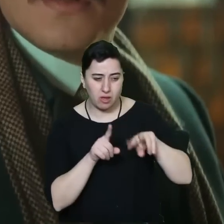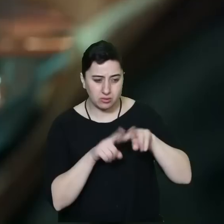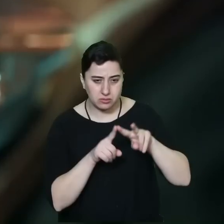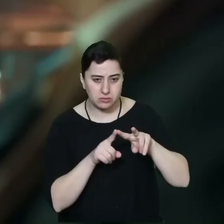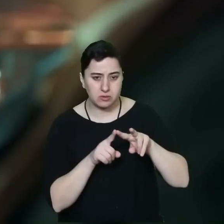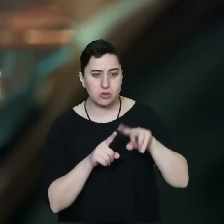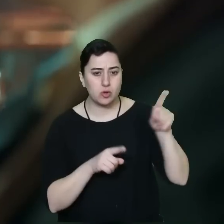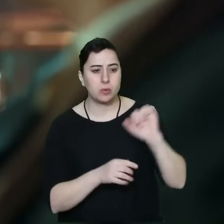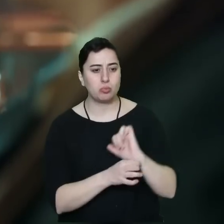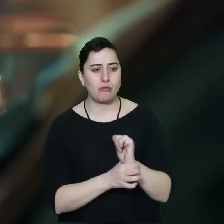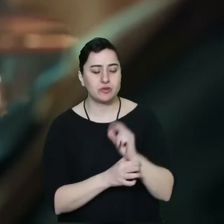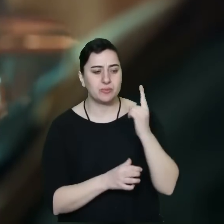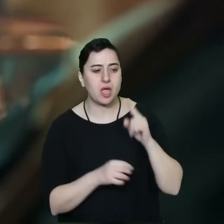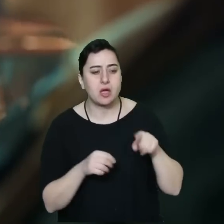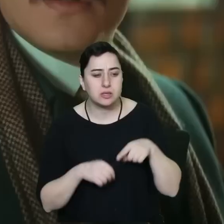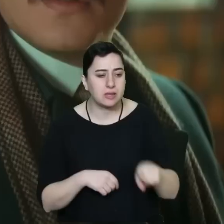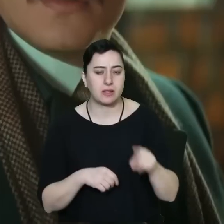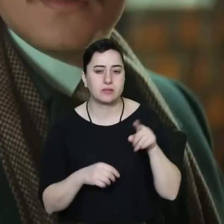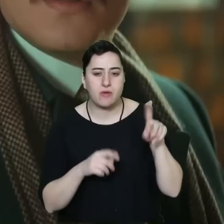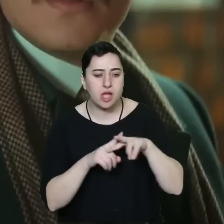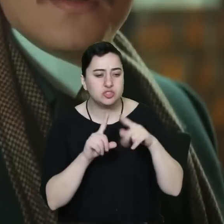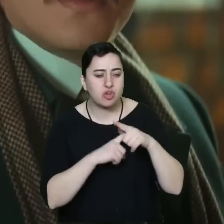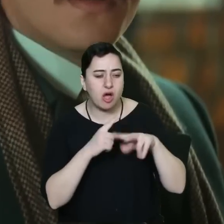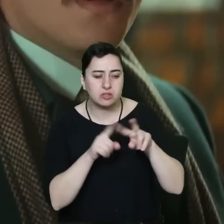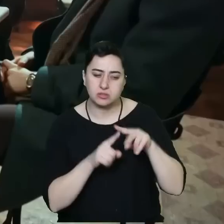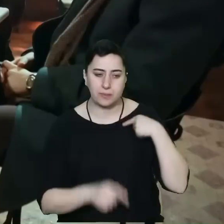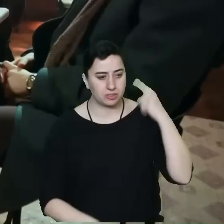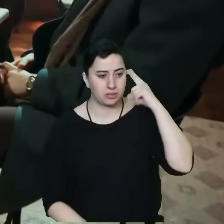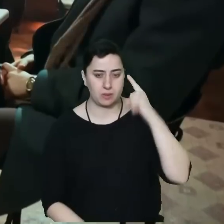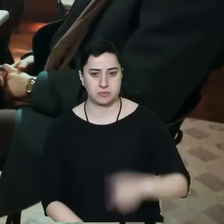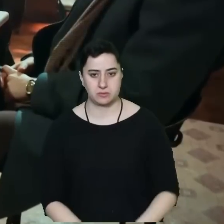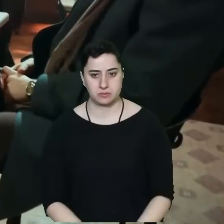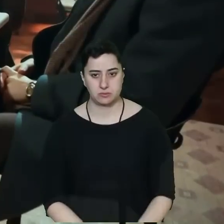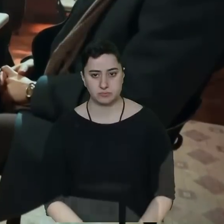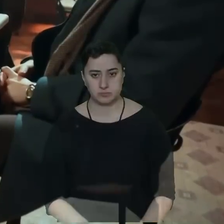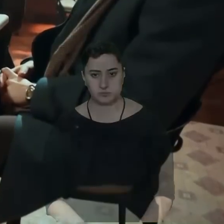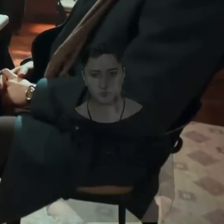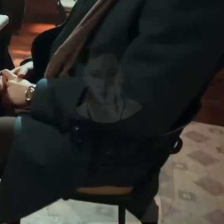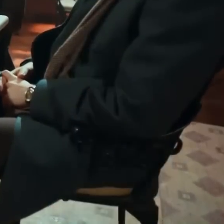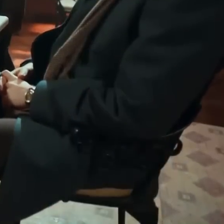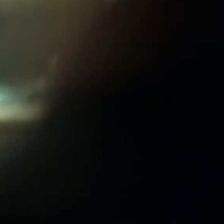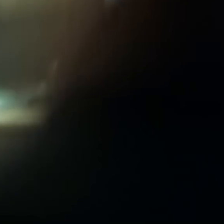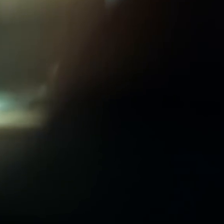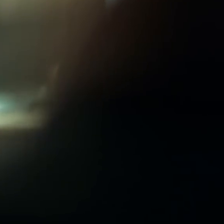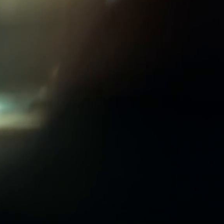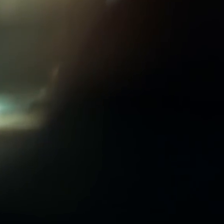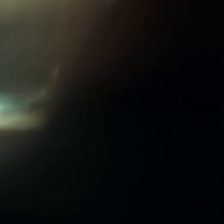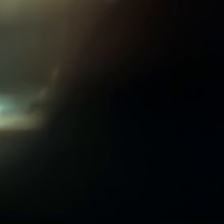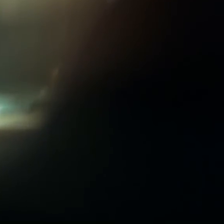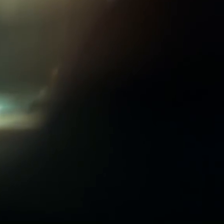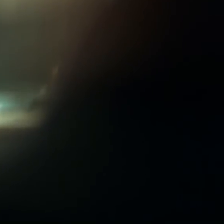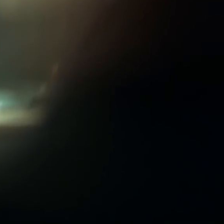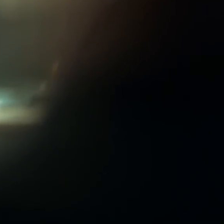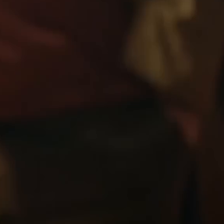Ben onun profesyonel bir ajan olduğunu düşünüyorum. Erdem düşünceli çevirdi başını. Sait